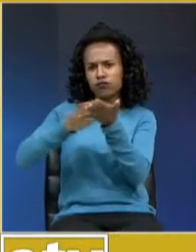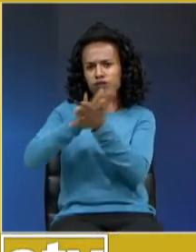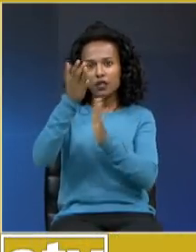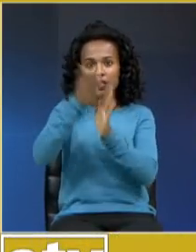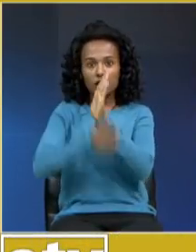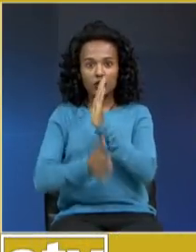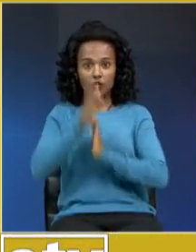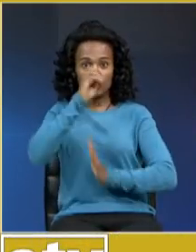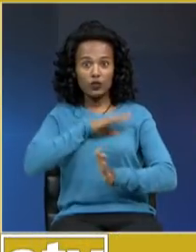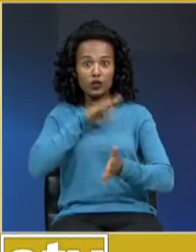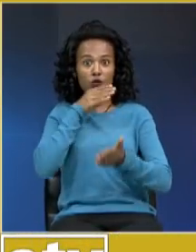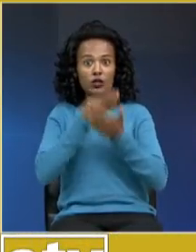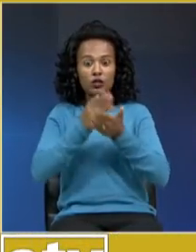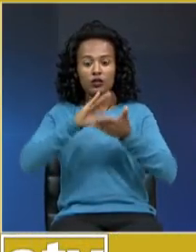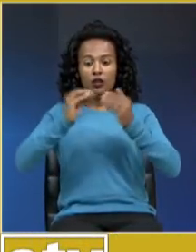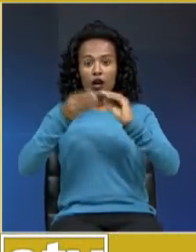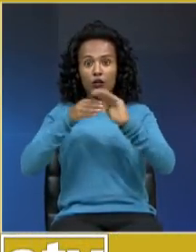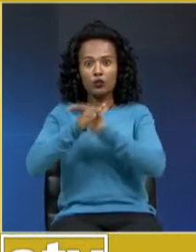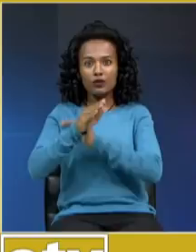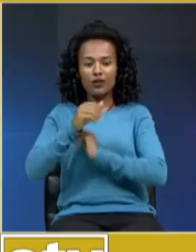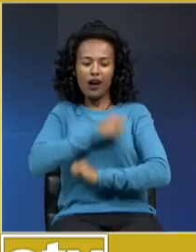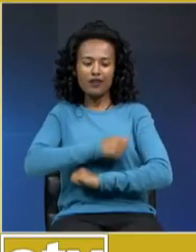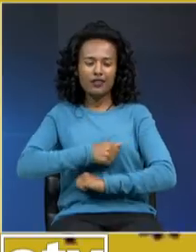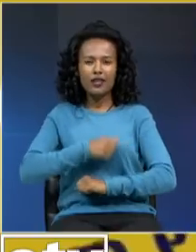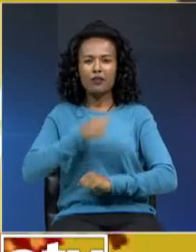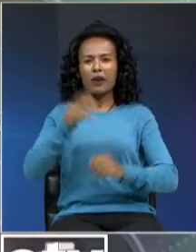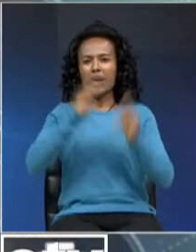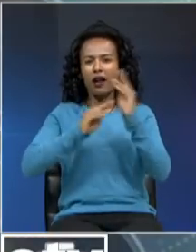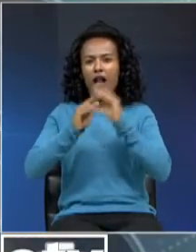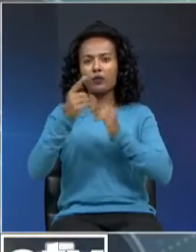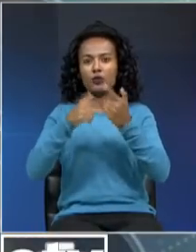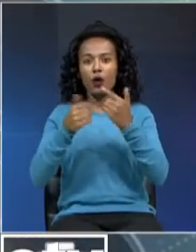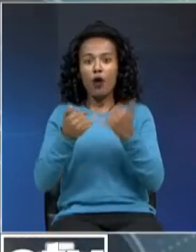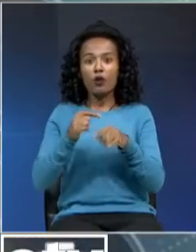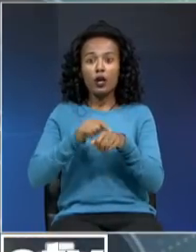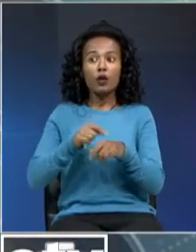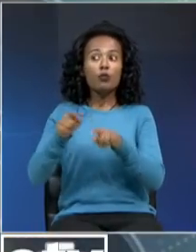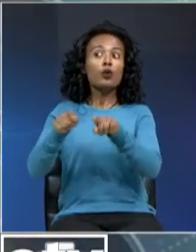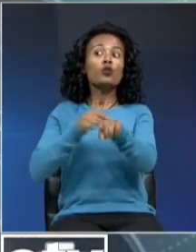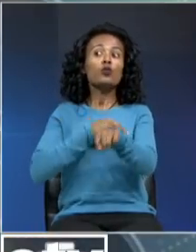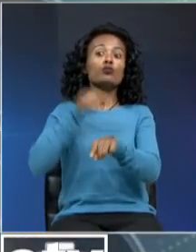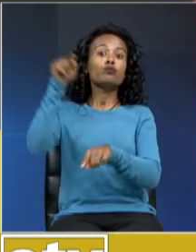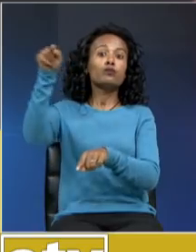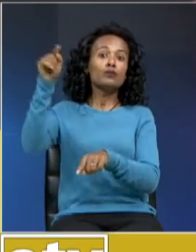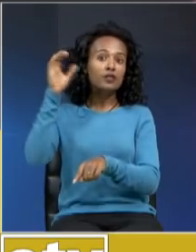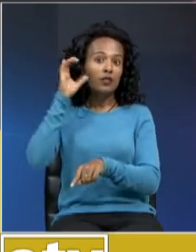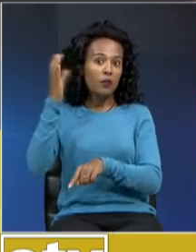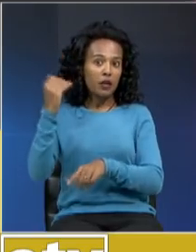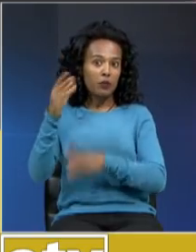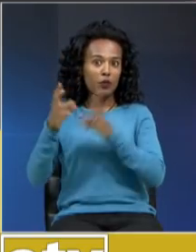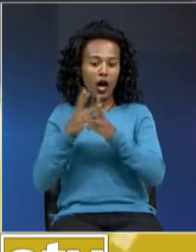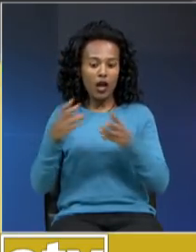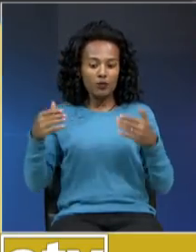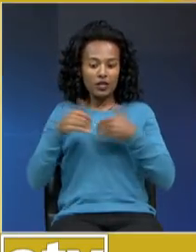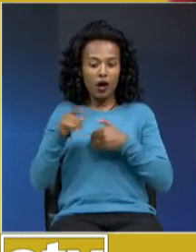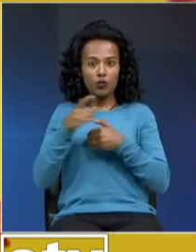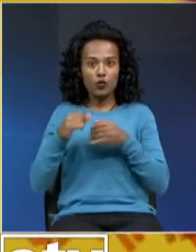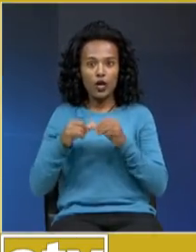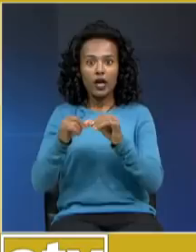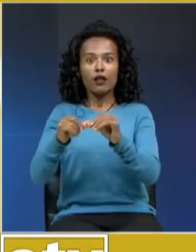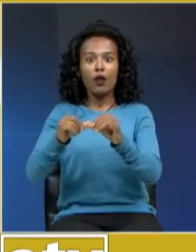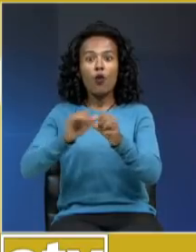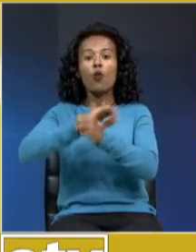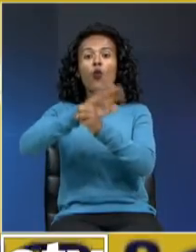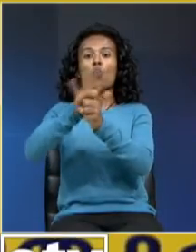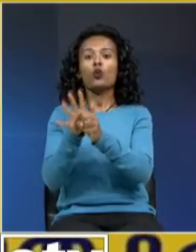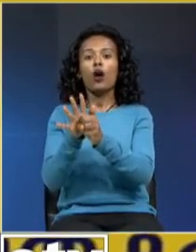እየተከሰቱ በሰው ልጅ ታሪክ ውስጥ ሀዘንና መከራን ጥሎ አልፈዋል። አሁን ላይ ደግሞ በሩቁ ሲሰማ የነበረውና የዓለም ስጋት ሆኖ የቀጠለው የኮሮና